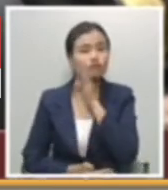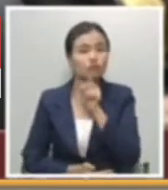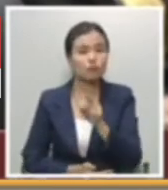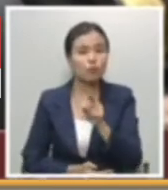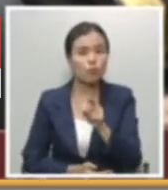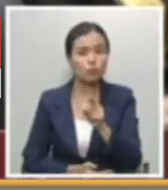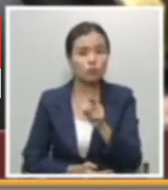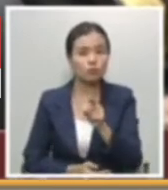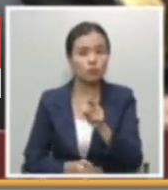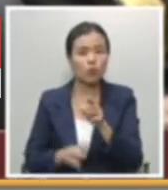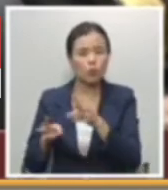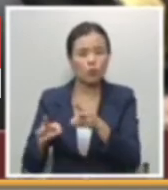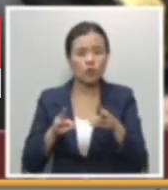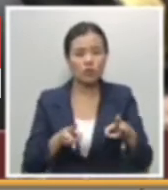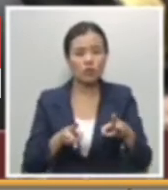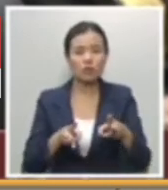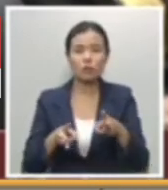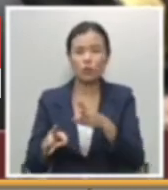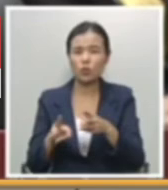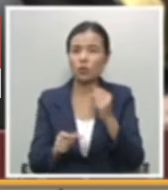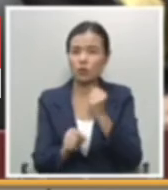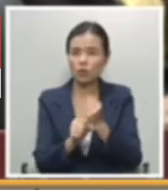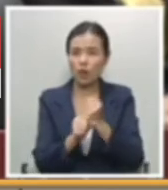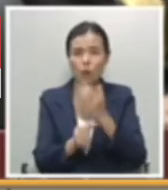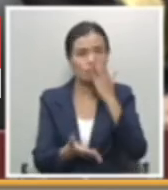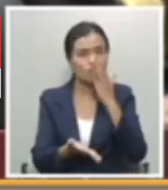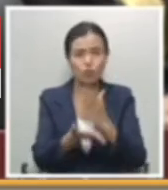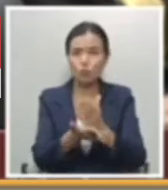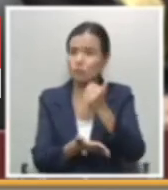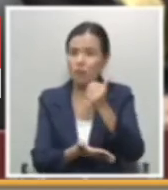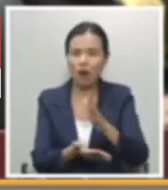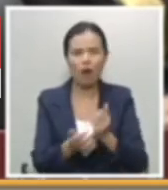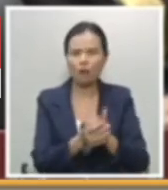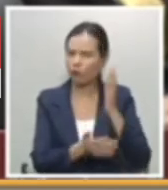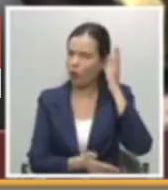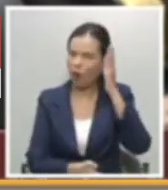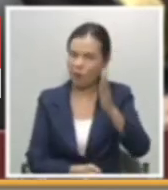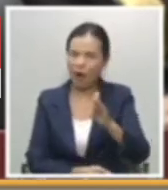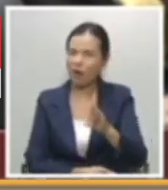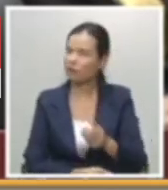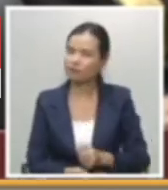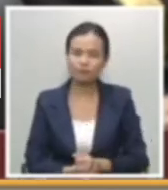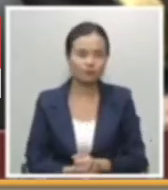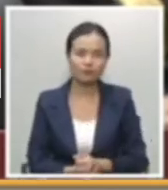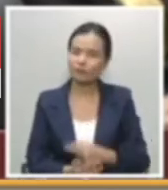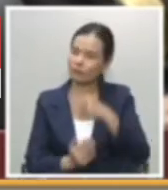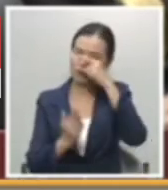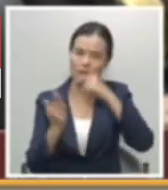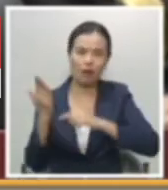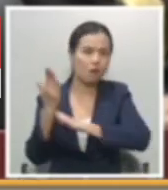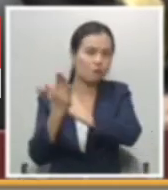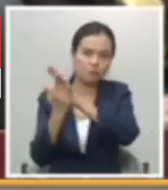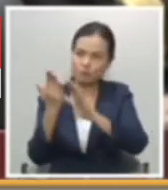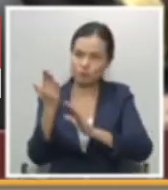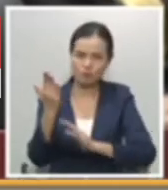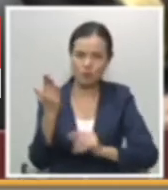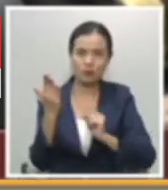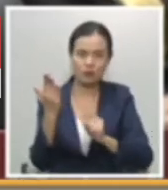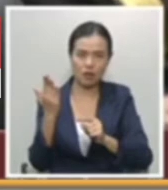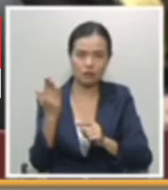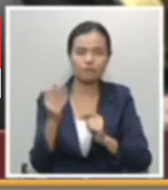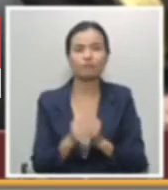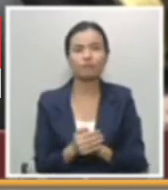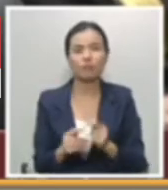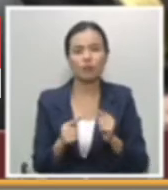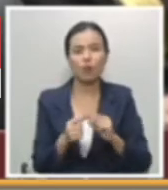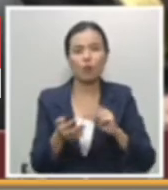หยุดแนวปฏิบัติเช่นนี้ไปได้อีกไม่นานนะครับท่านประธานประเทศไทยจะเป็นประเทศที่